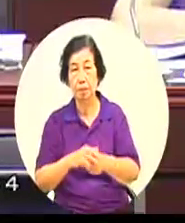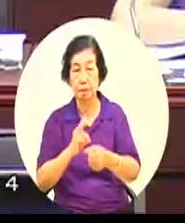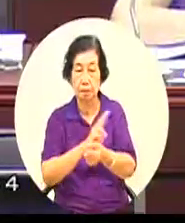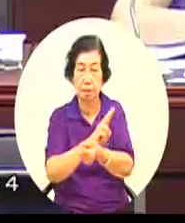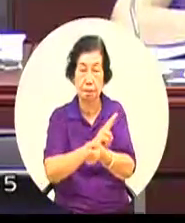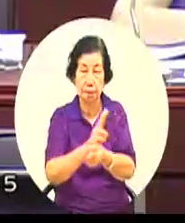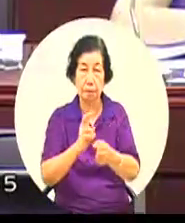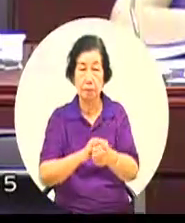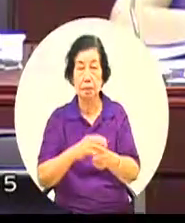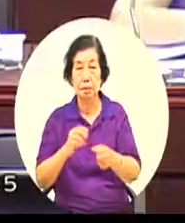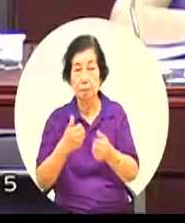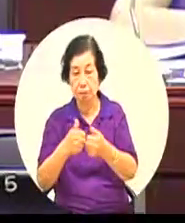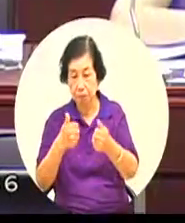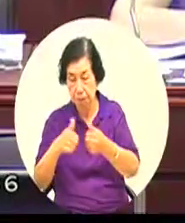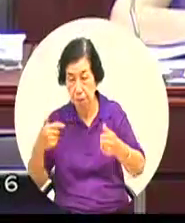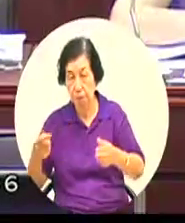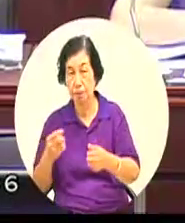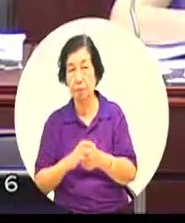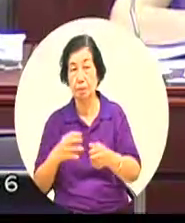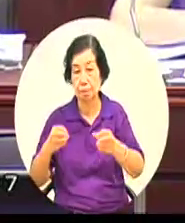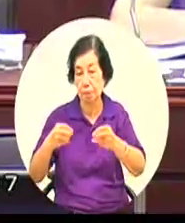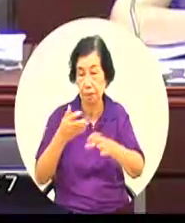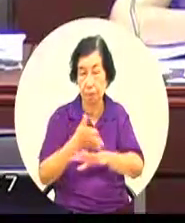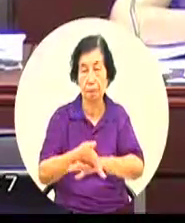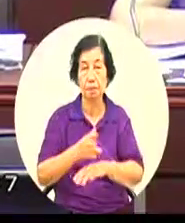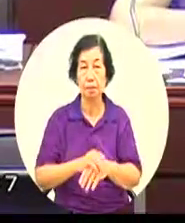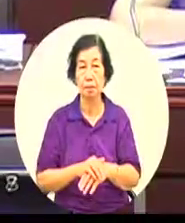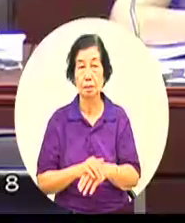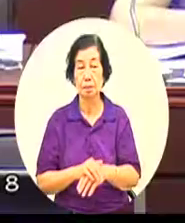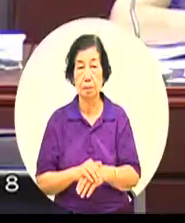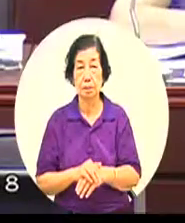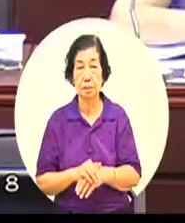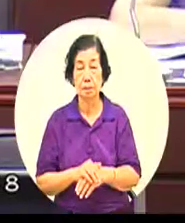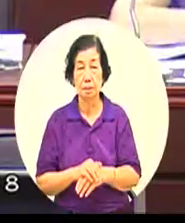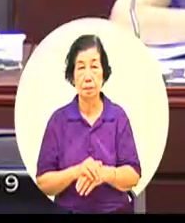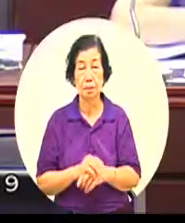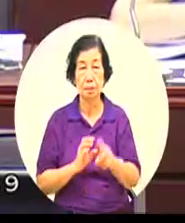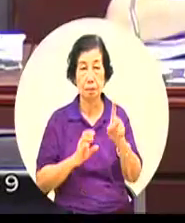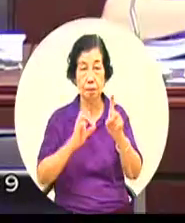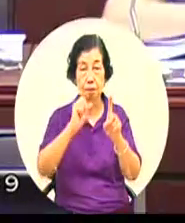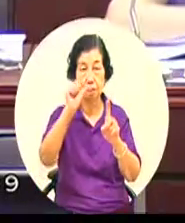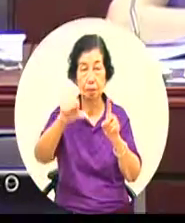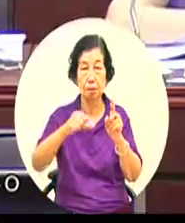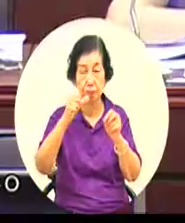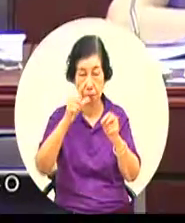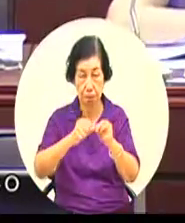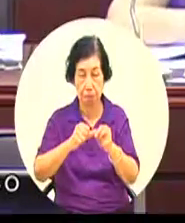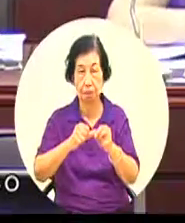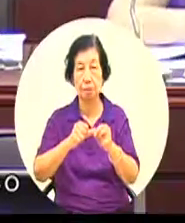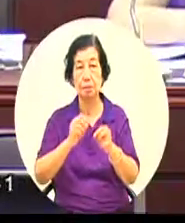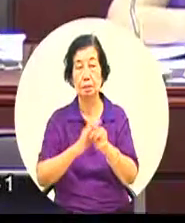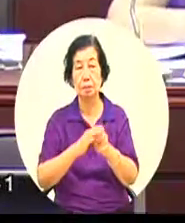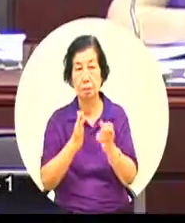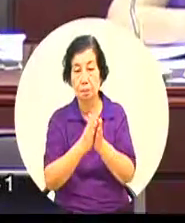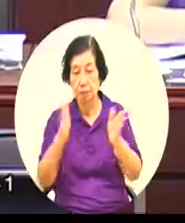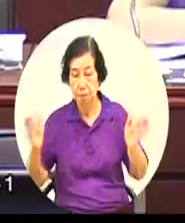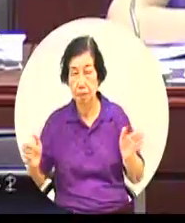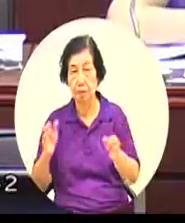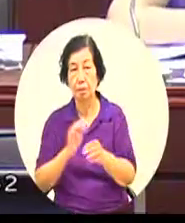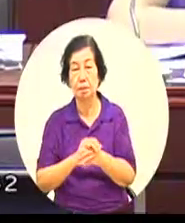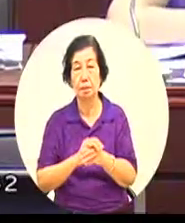们讨论了一下这件事情，其实我们看起来在105年学年度。总人数低